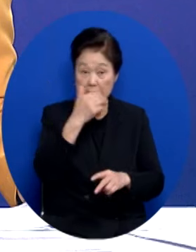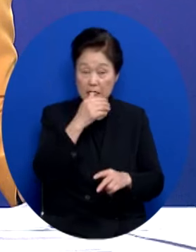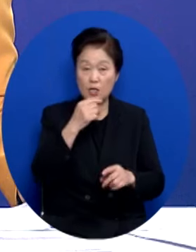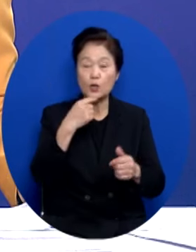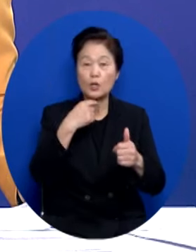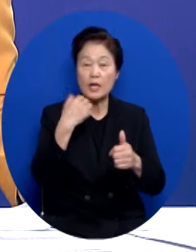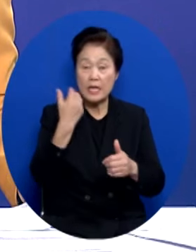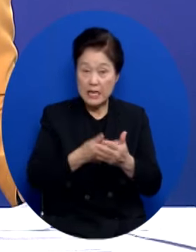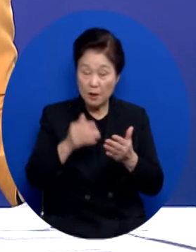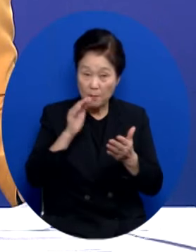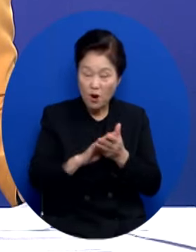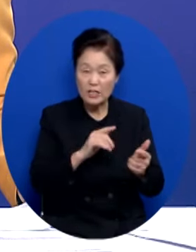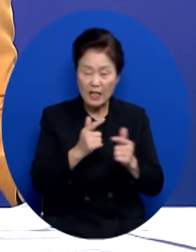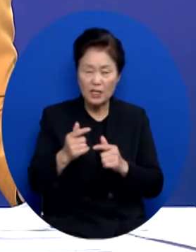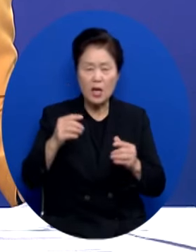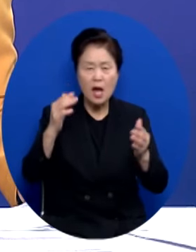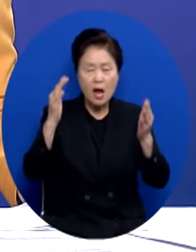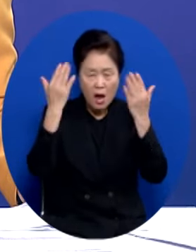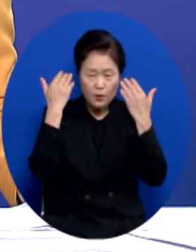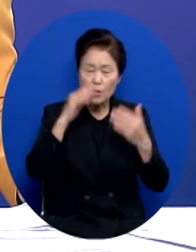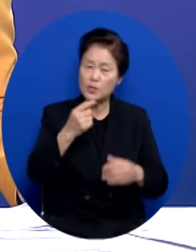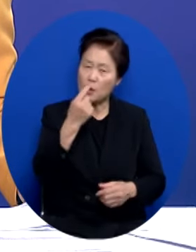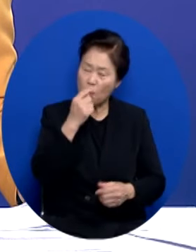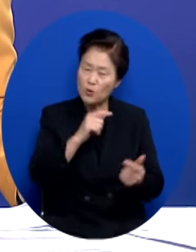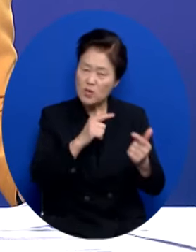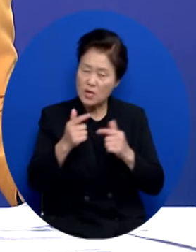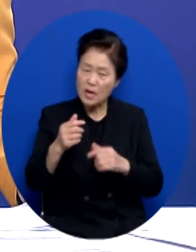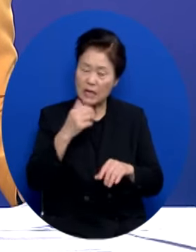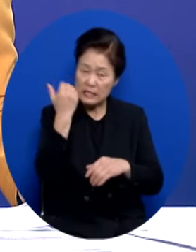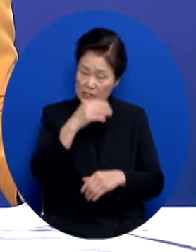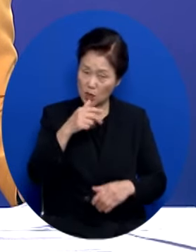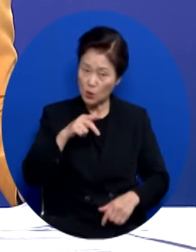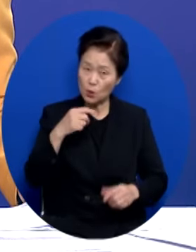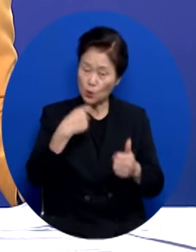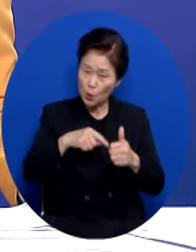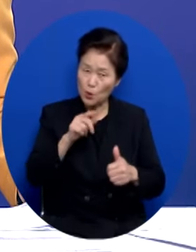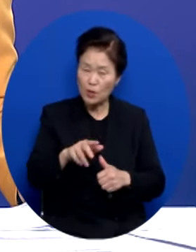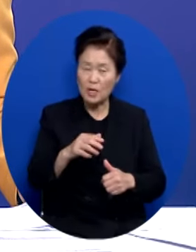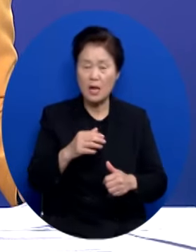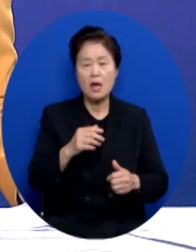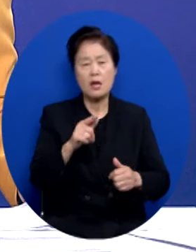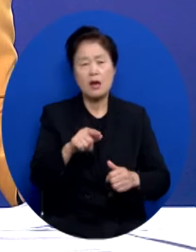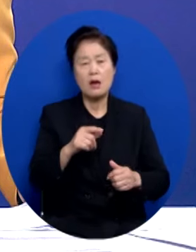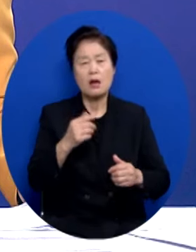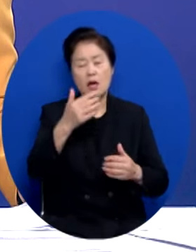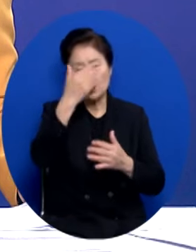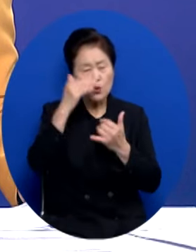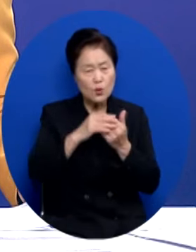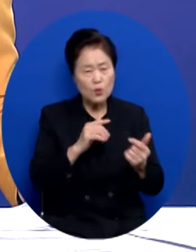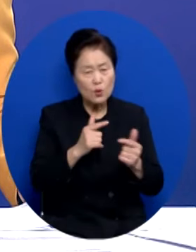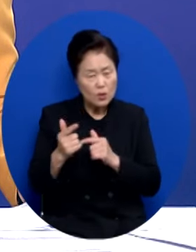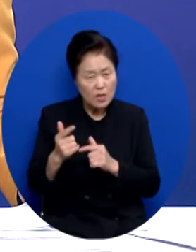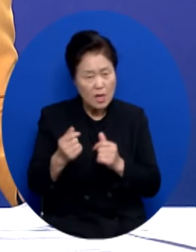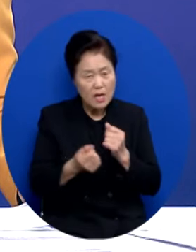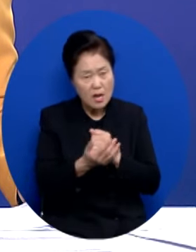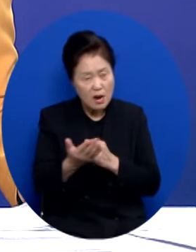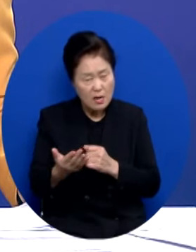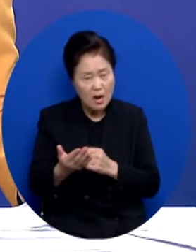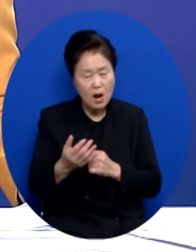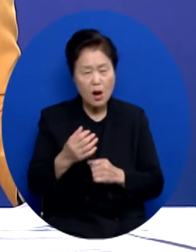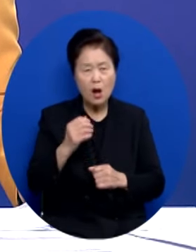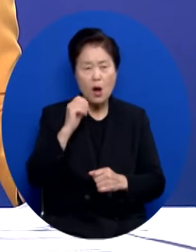아이들은 교실에서 진행되고 있는 성정체성 교육이 청소년들에게 미치는 혼란과 성교육의 방향에 대한 경고의